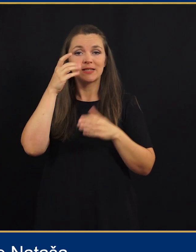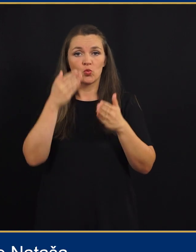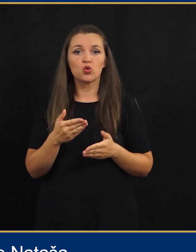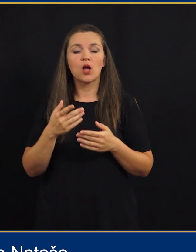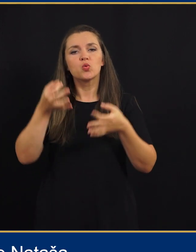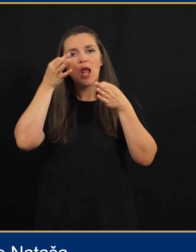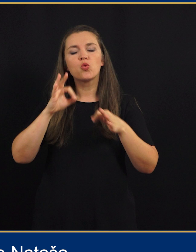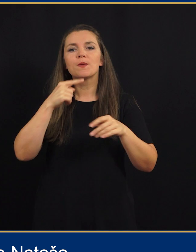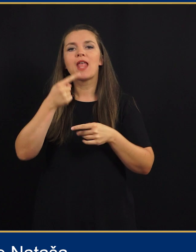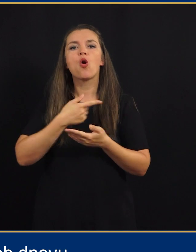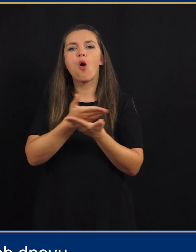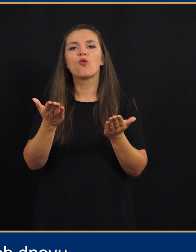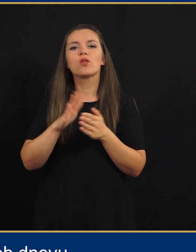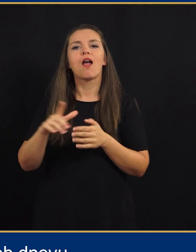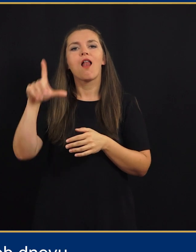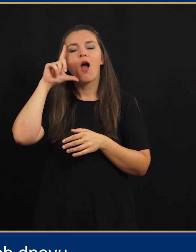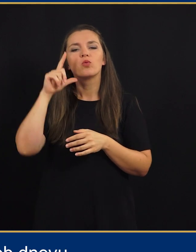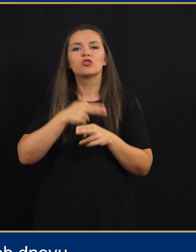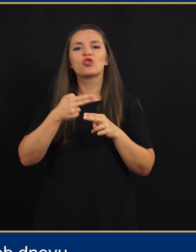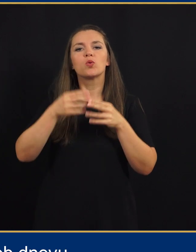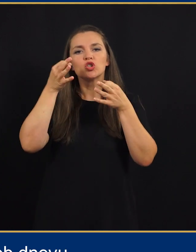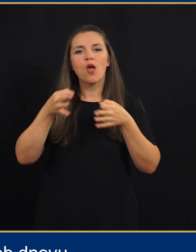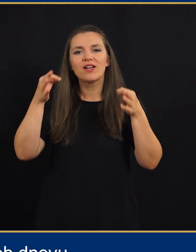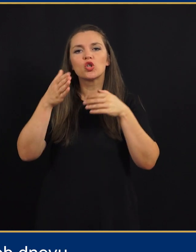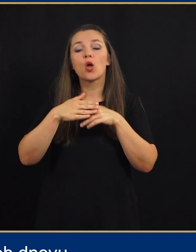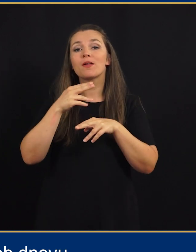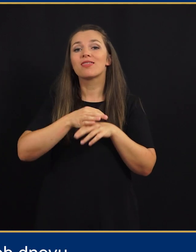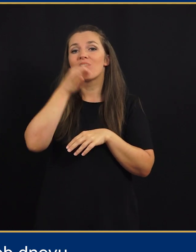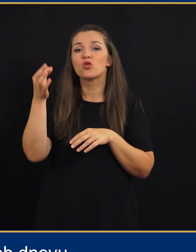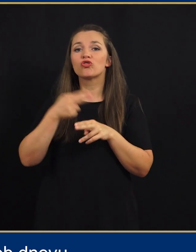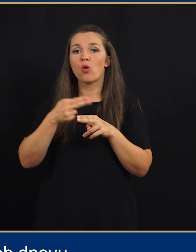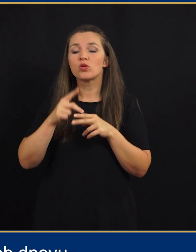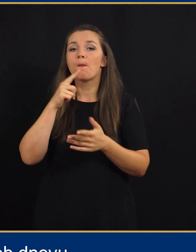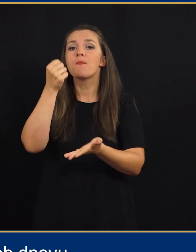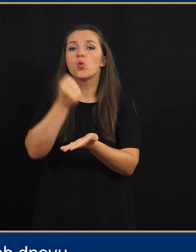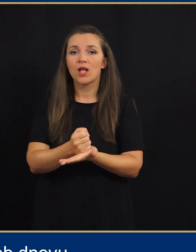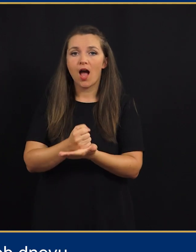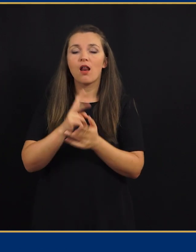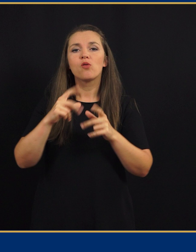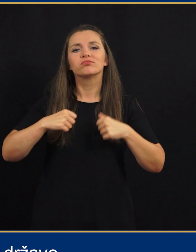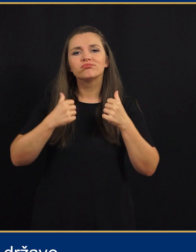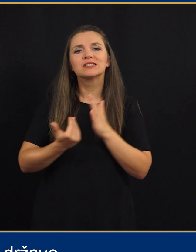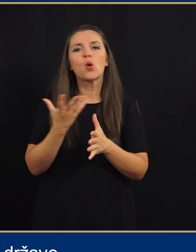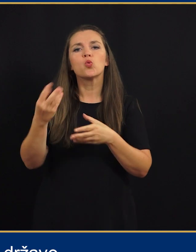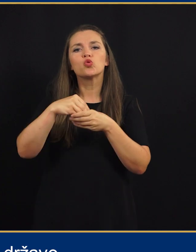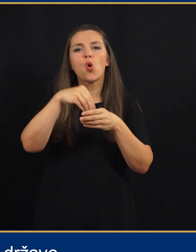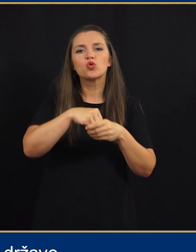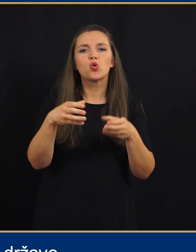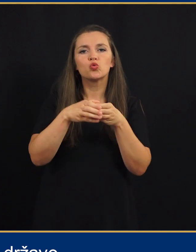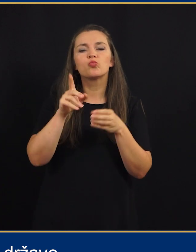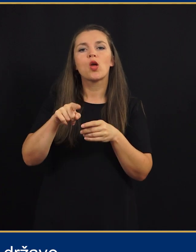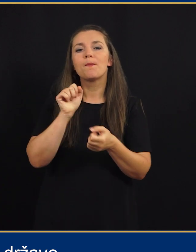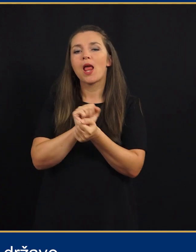je v slavnostnem nagovoru na osrednji državni slovesnosti ob dnevu državnosti poudarila zavzemanje za vključujočo družbo in